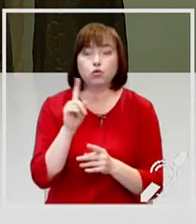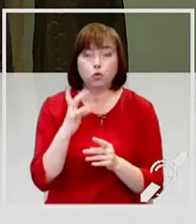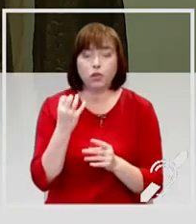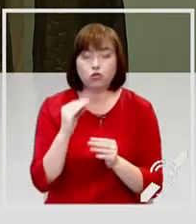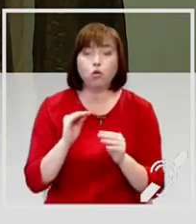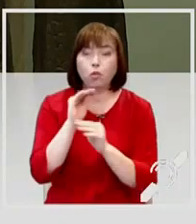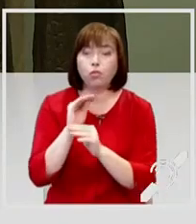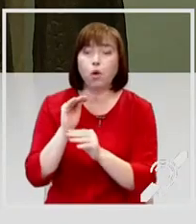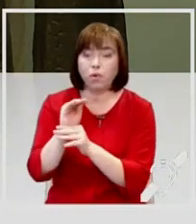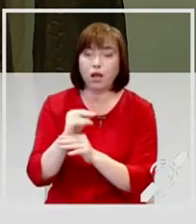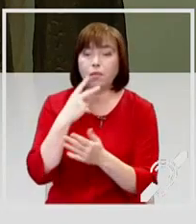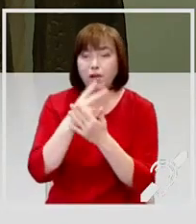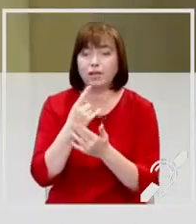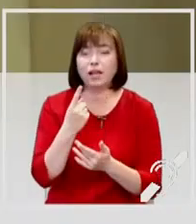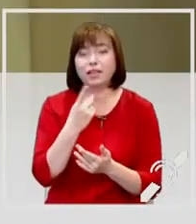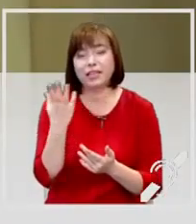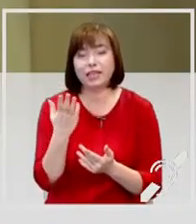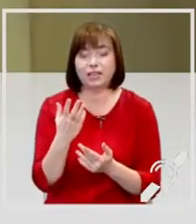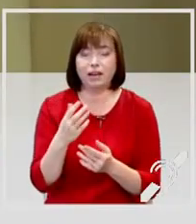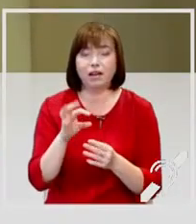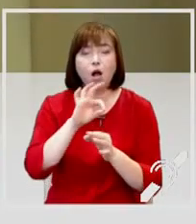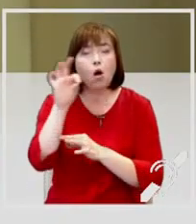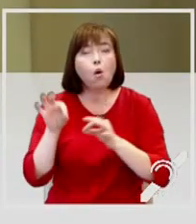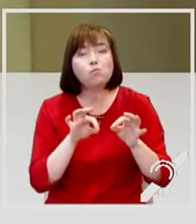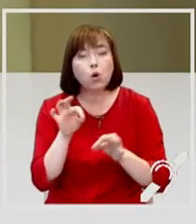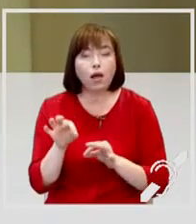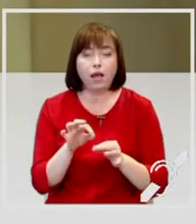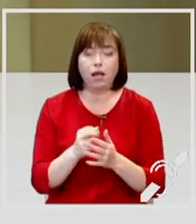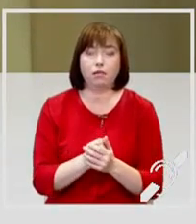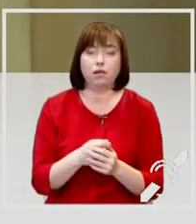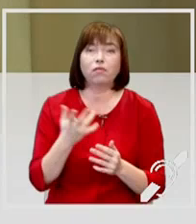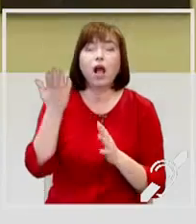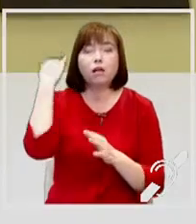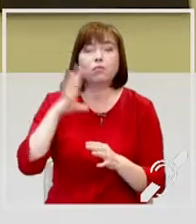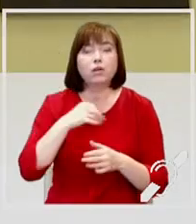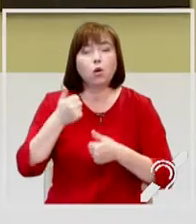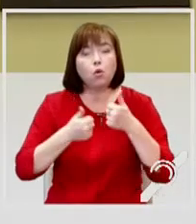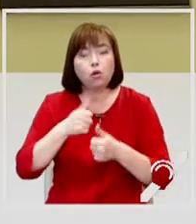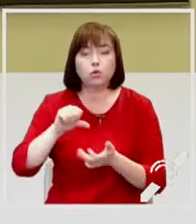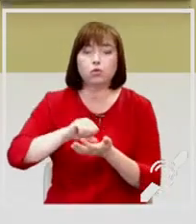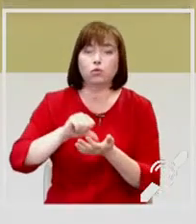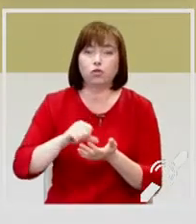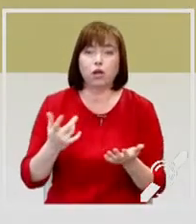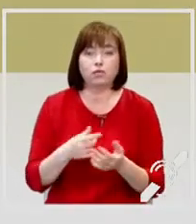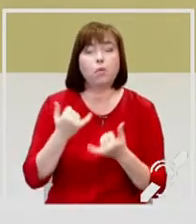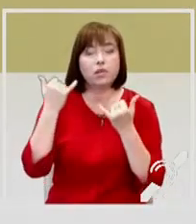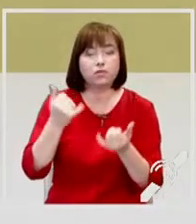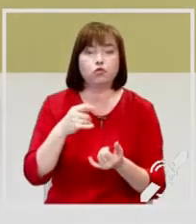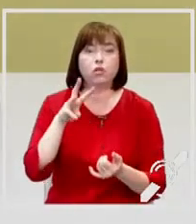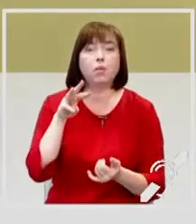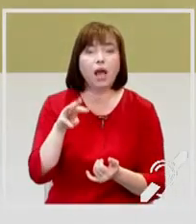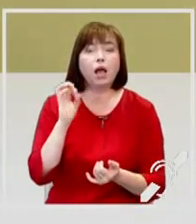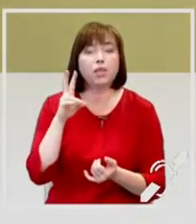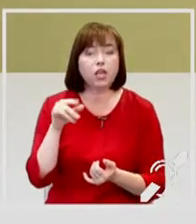am prezentat și niște schițe, proiecte de la concursuri dedicate lui Eminescu,